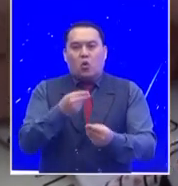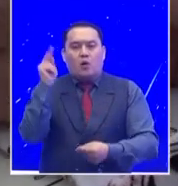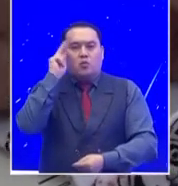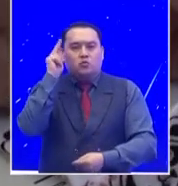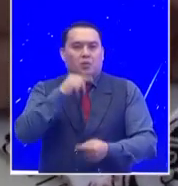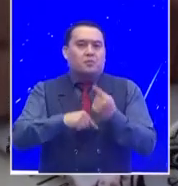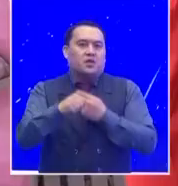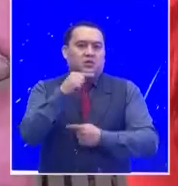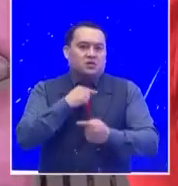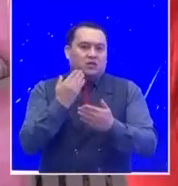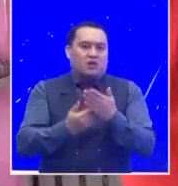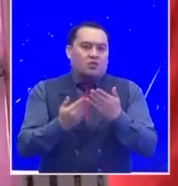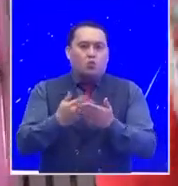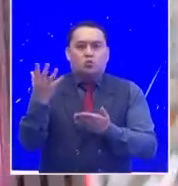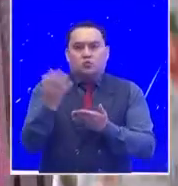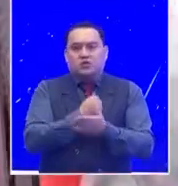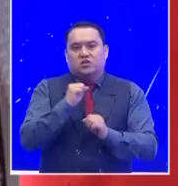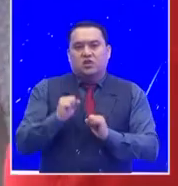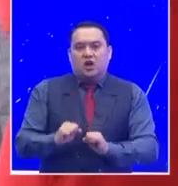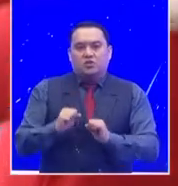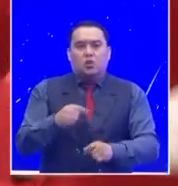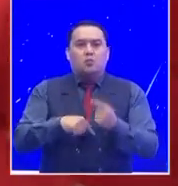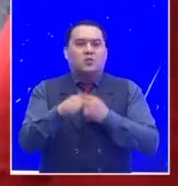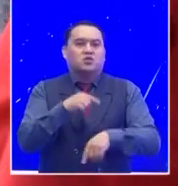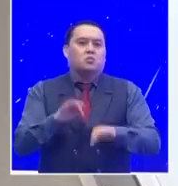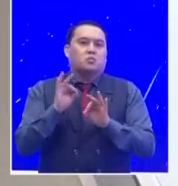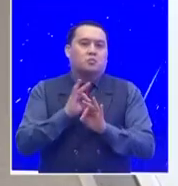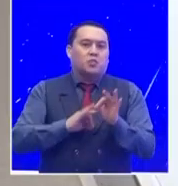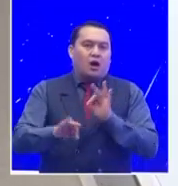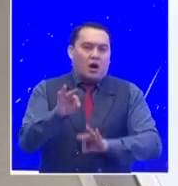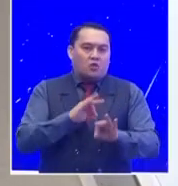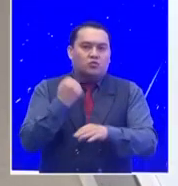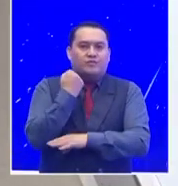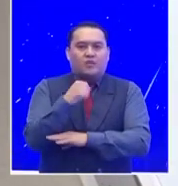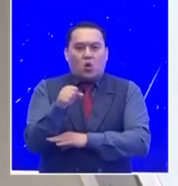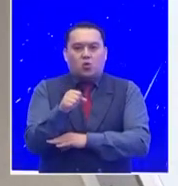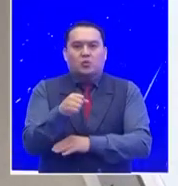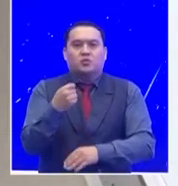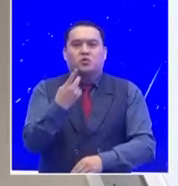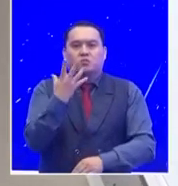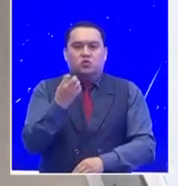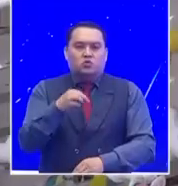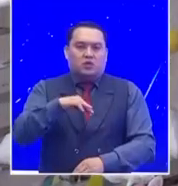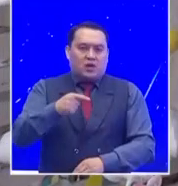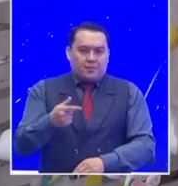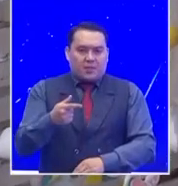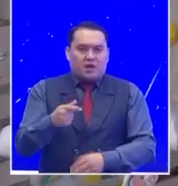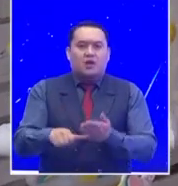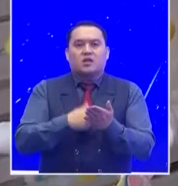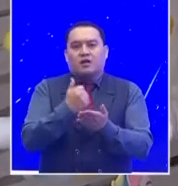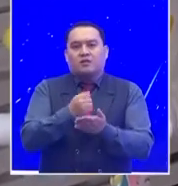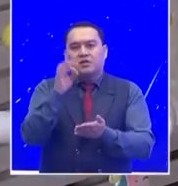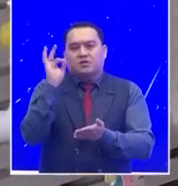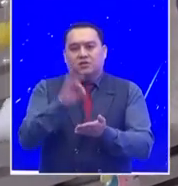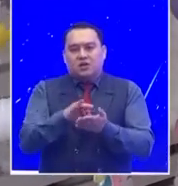онлайн-курсы бизнес-советника и успешно защитила свой бизнес-проект. В сентябре выиграла грант в размере 1,5 миллиона тенге. Основная часть